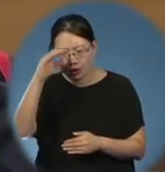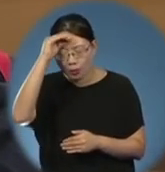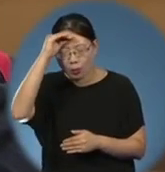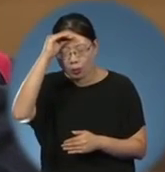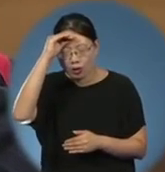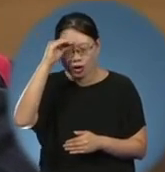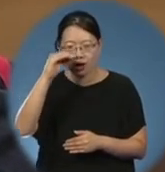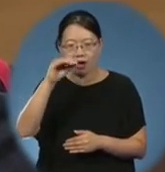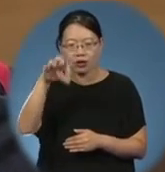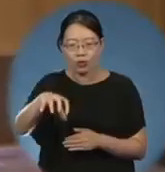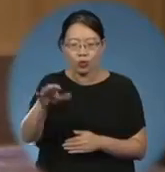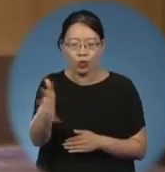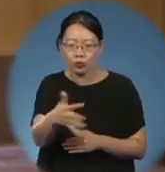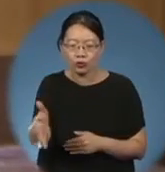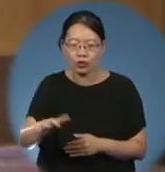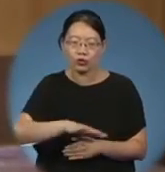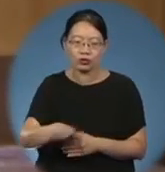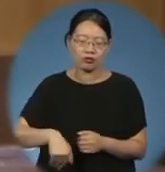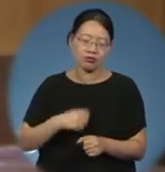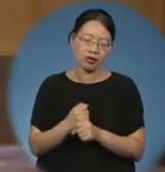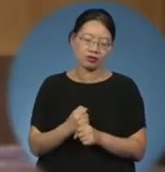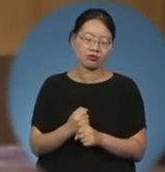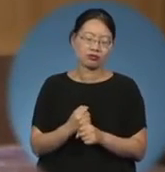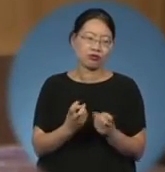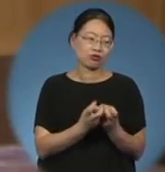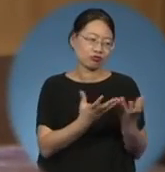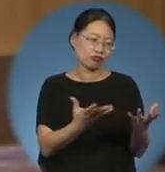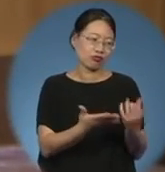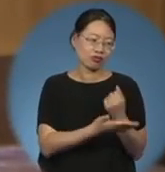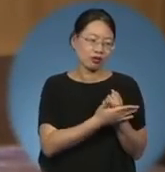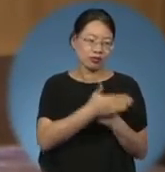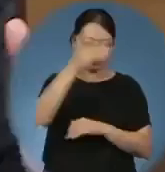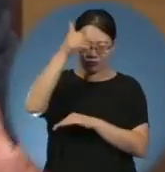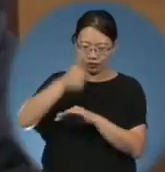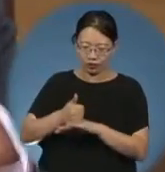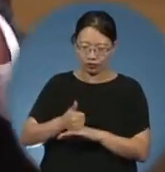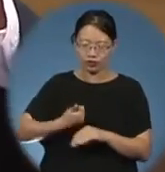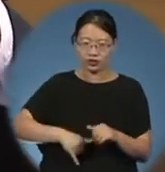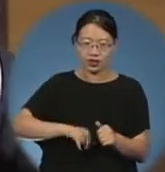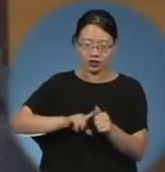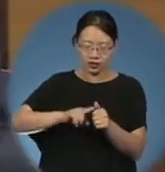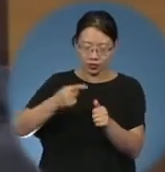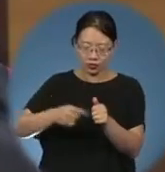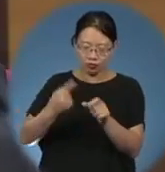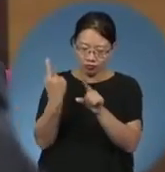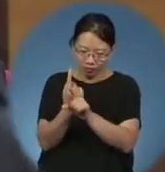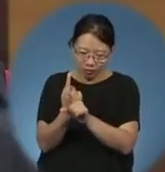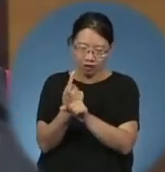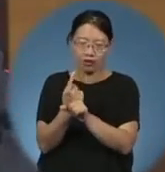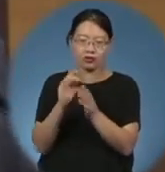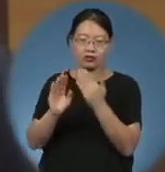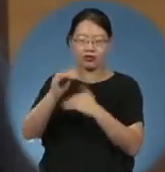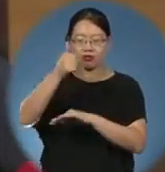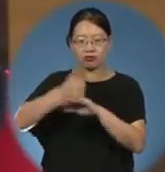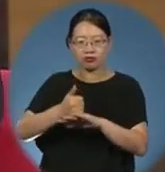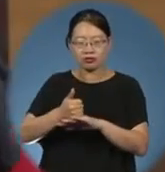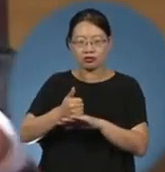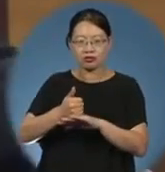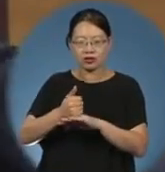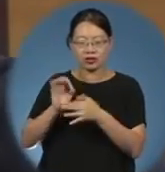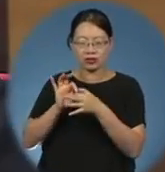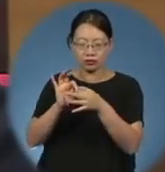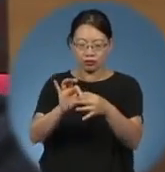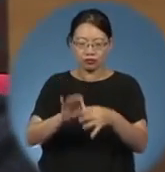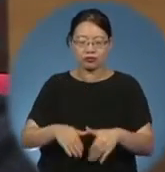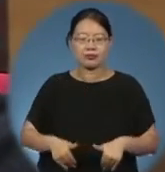없는거예요 우리가 만들 수 밖에 없는 거였습니다 왜 그러니까 결국 자녀들의 교육을 바꿔서 결국 이걸